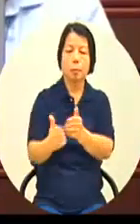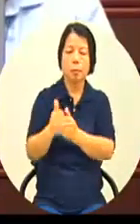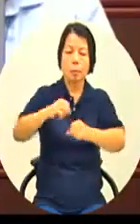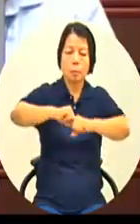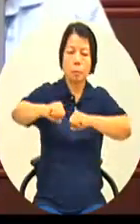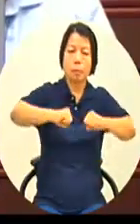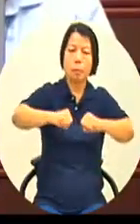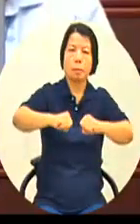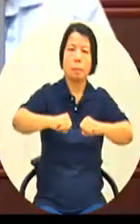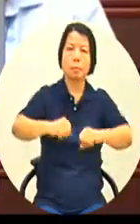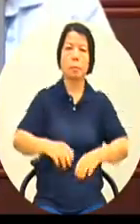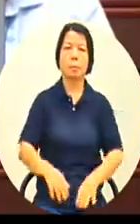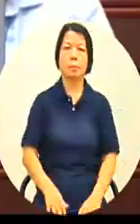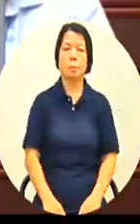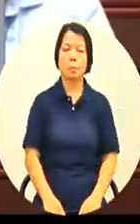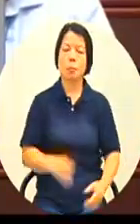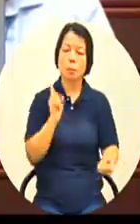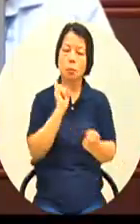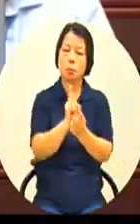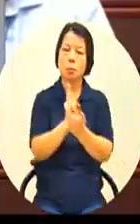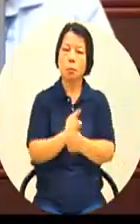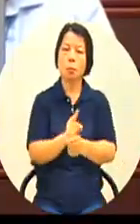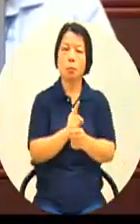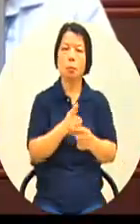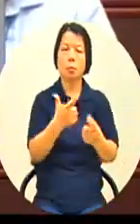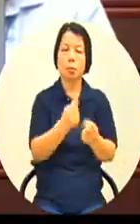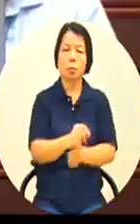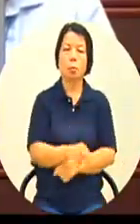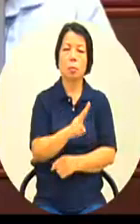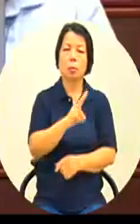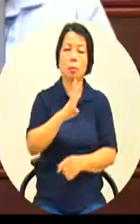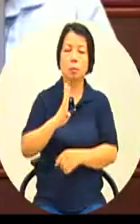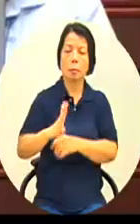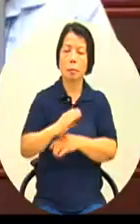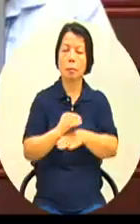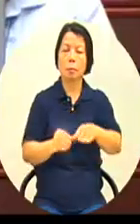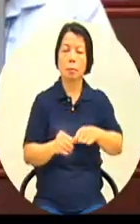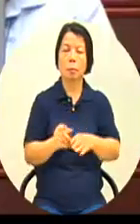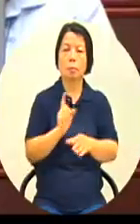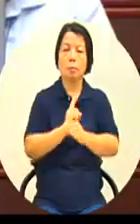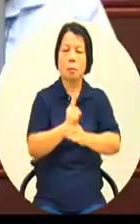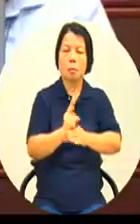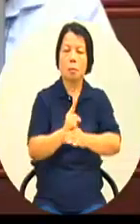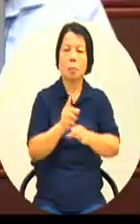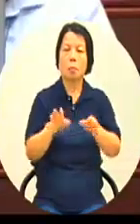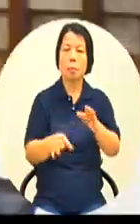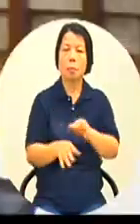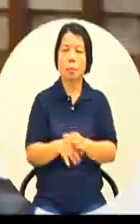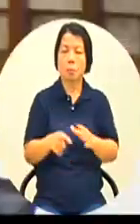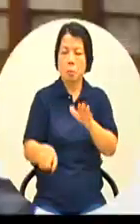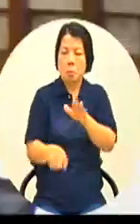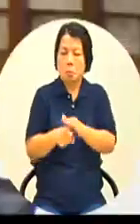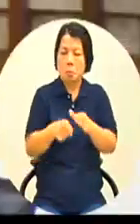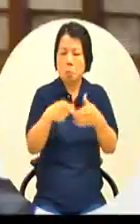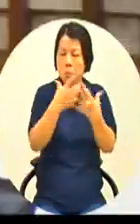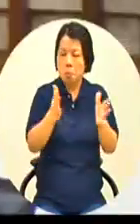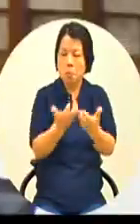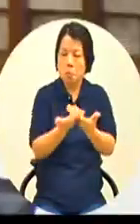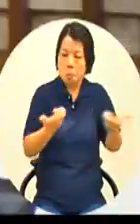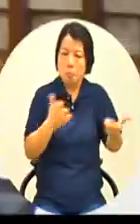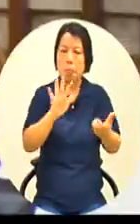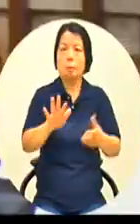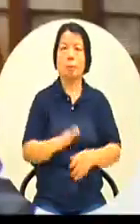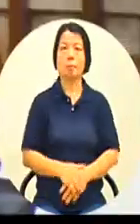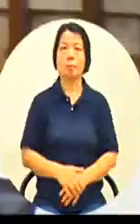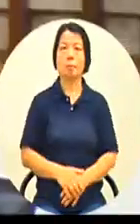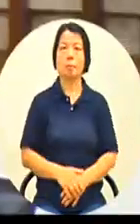当甲目前非法的迄个 Uber 会当做一寡竞争甲区隔啦，吼。 这多元化，话讲说是先